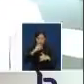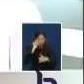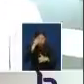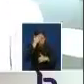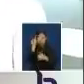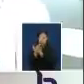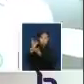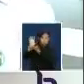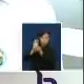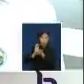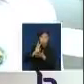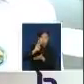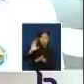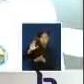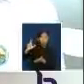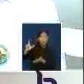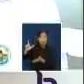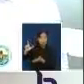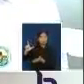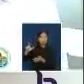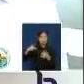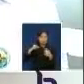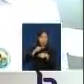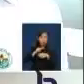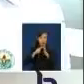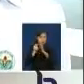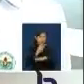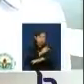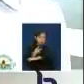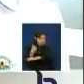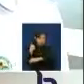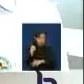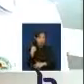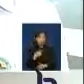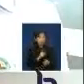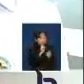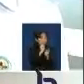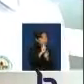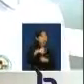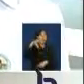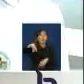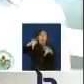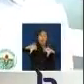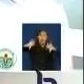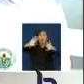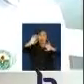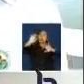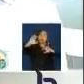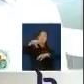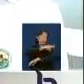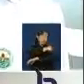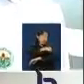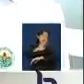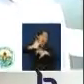600ล้านบาทนะครับเอามาฉีดกันได้ครับ อันนี้ไปติดต่อที่ไหนฮะเรื่องของการ โรงพยาบาลของราชการทุกแห่งเลยครับฉีด